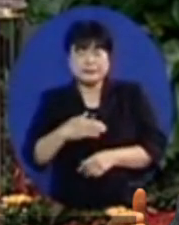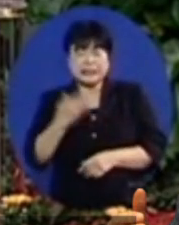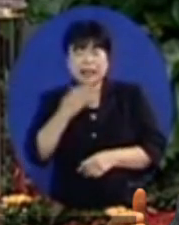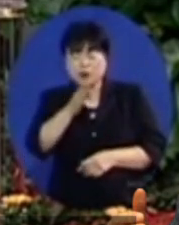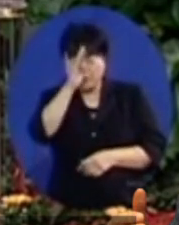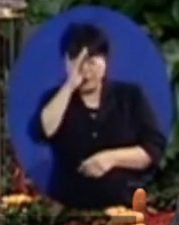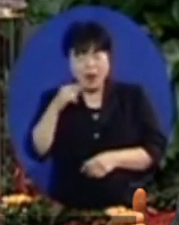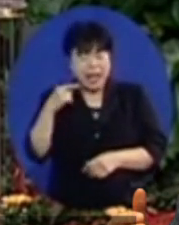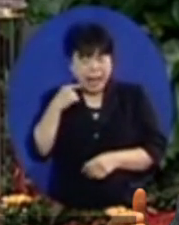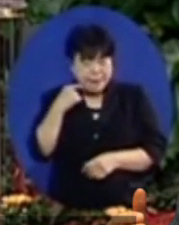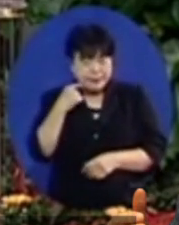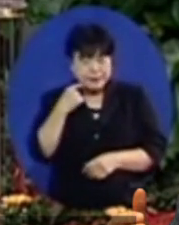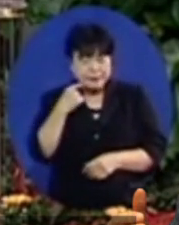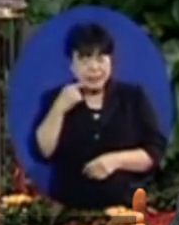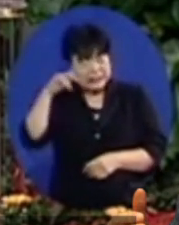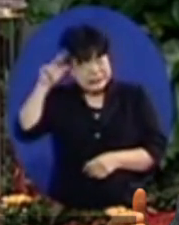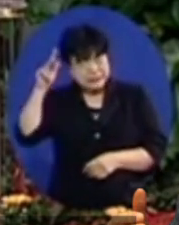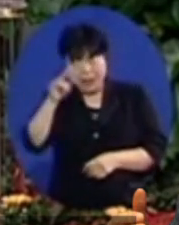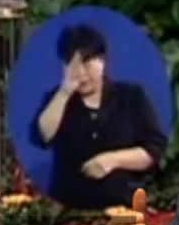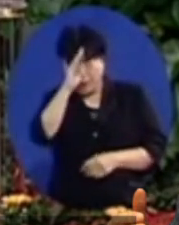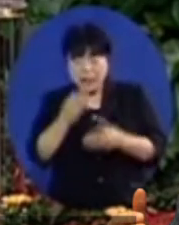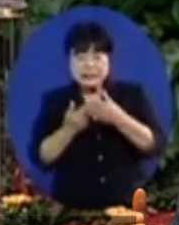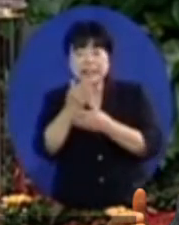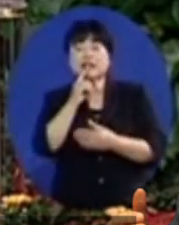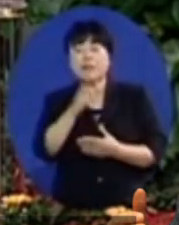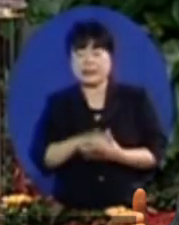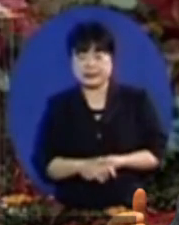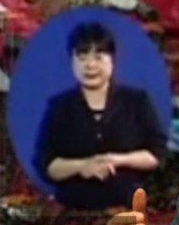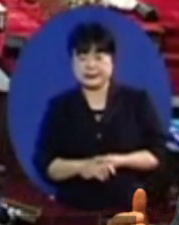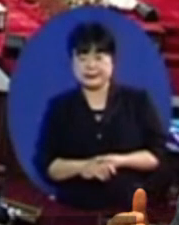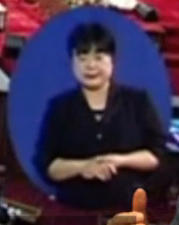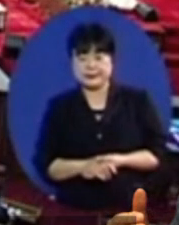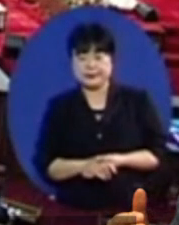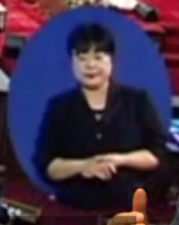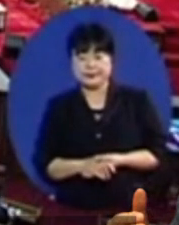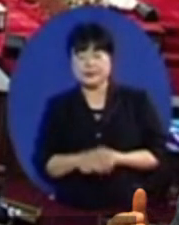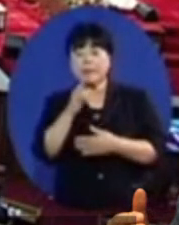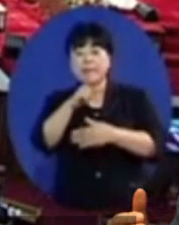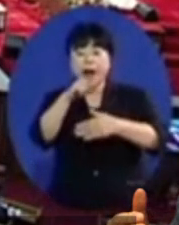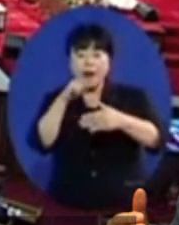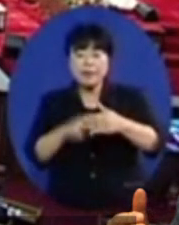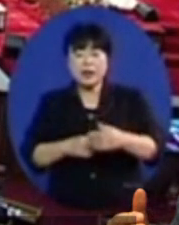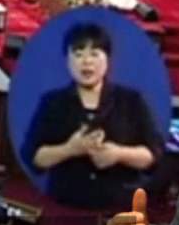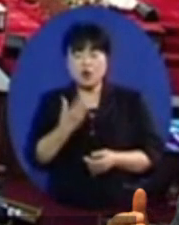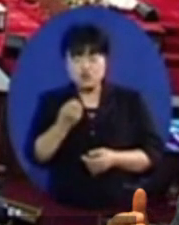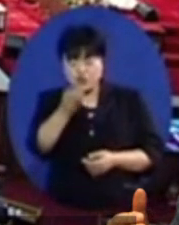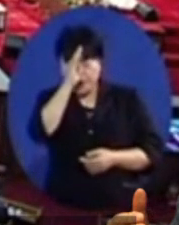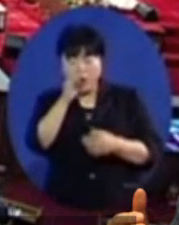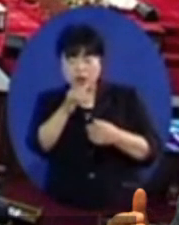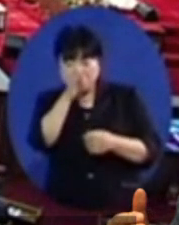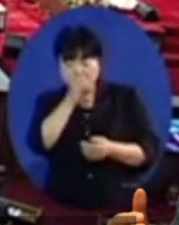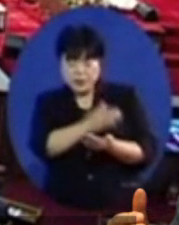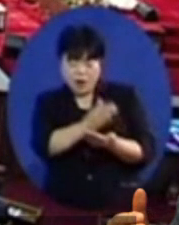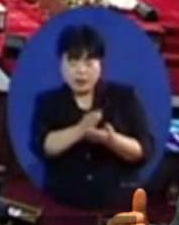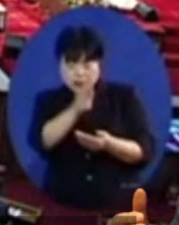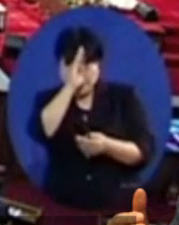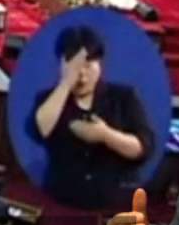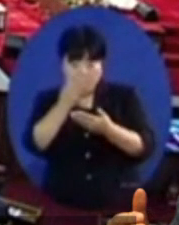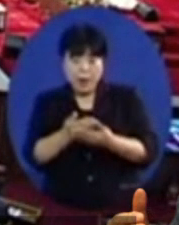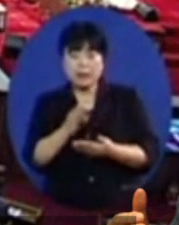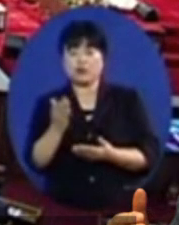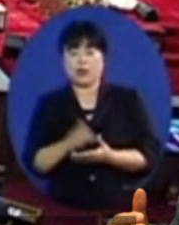암, 치매까지 걸린다는 것입니다. 마음에 우울증이 있으면 이런 병을 가져온다는